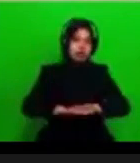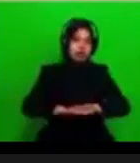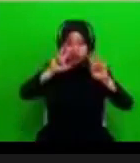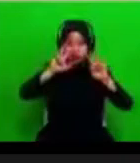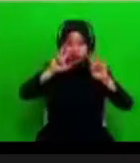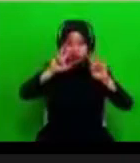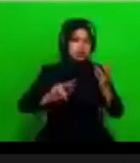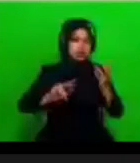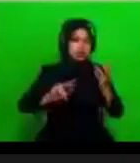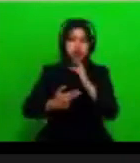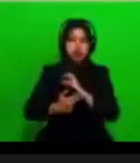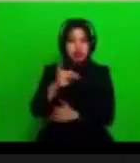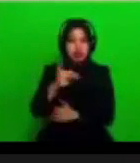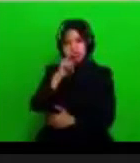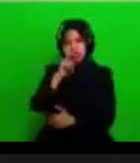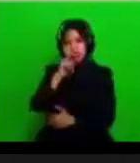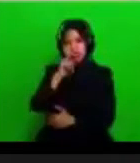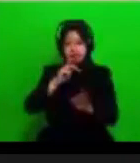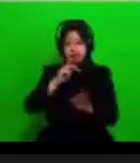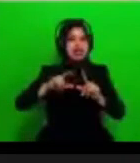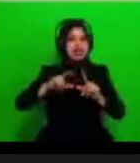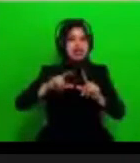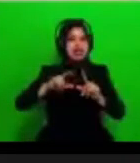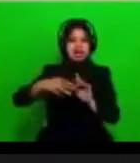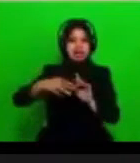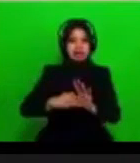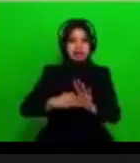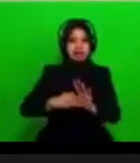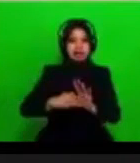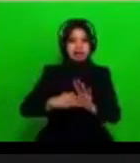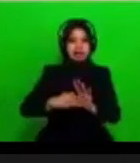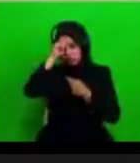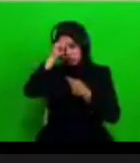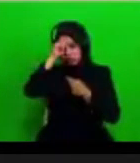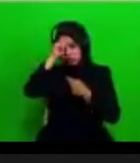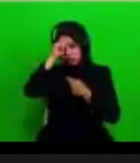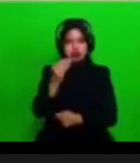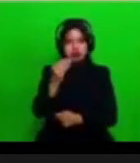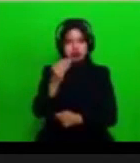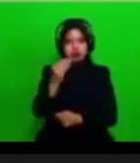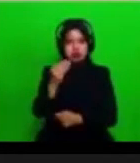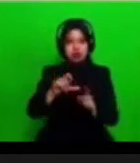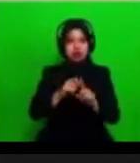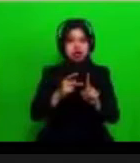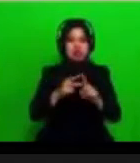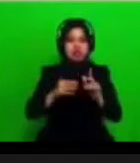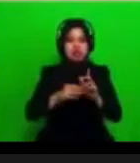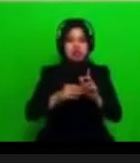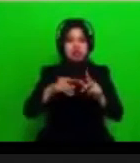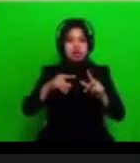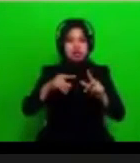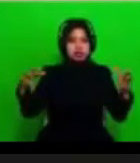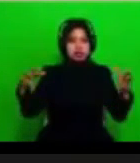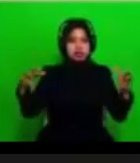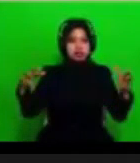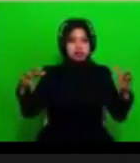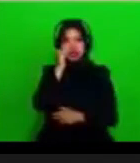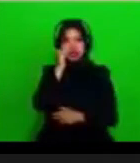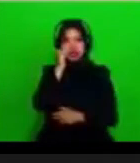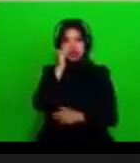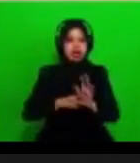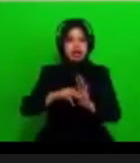Republik Indonesia, Bapak Nadiem Anwar Makarim. Yang kami hormati Ketua Umum Dharma Wanita Persatuan, Ibu Erni Cahyo